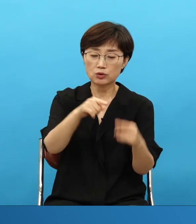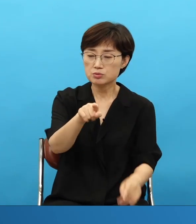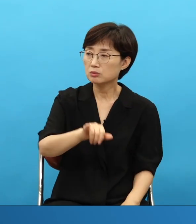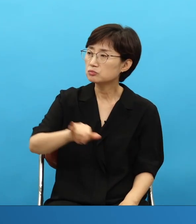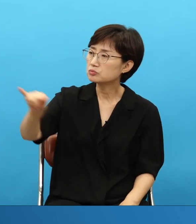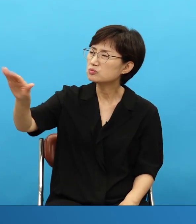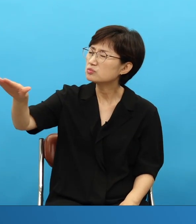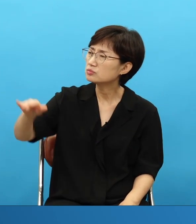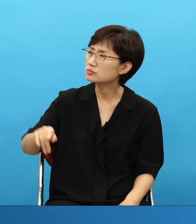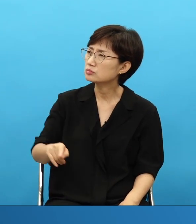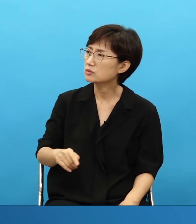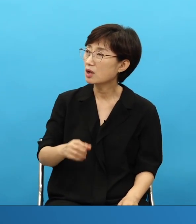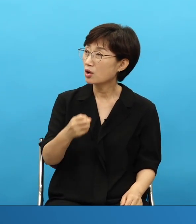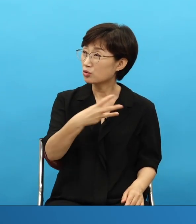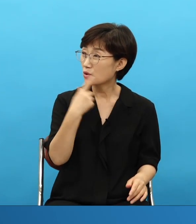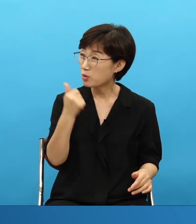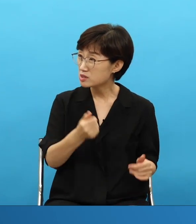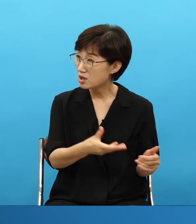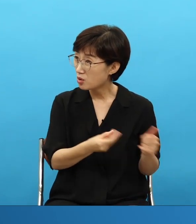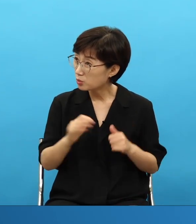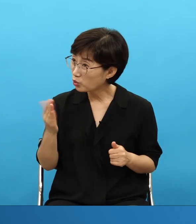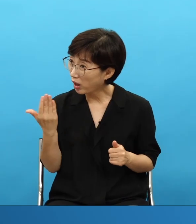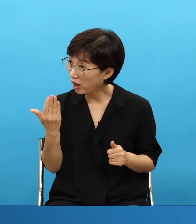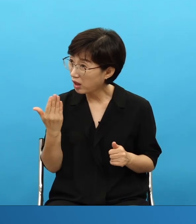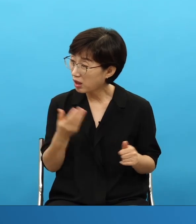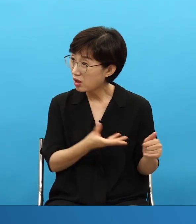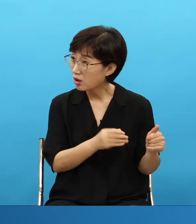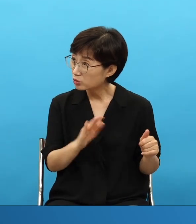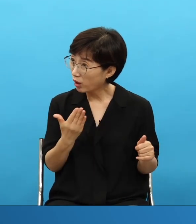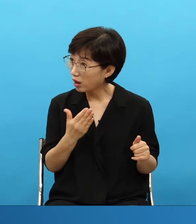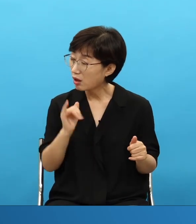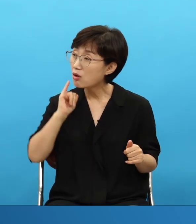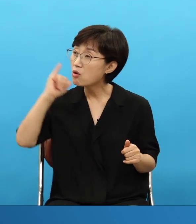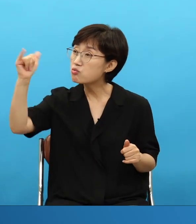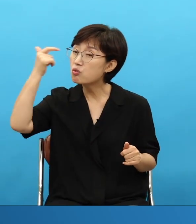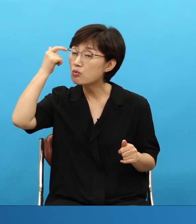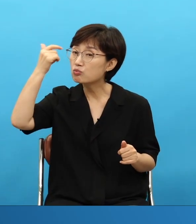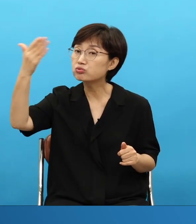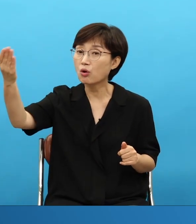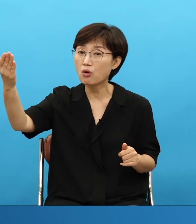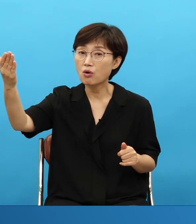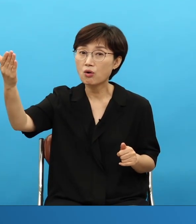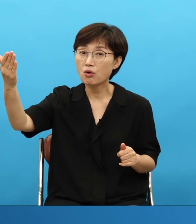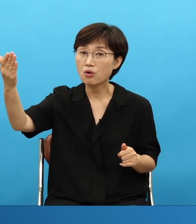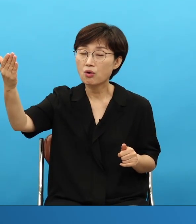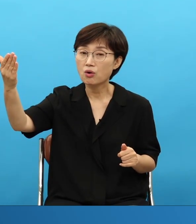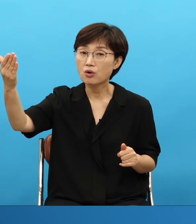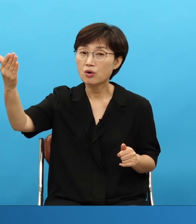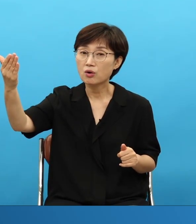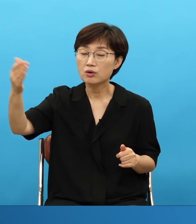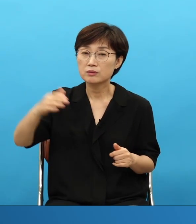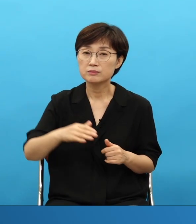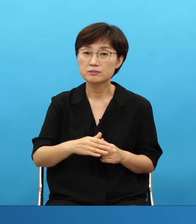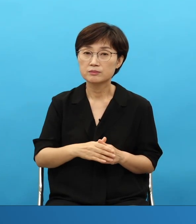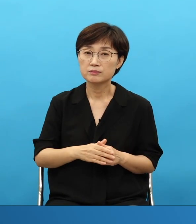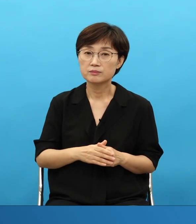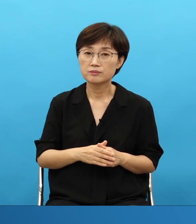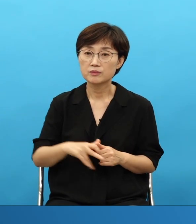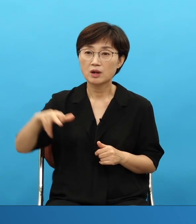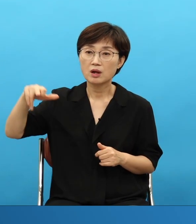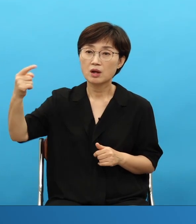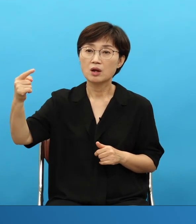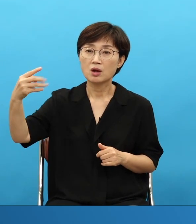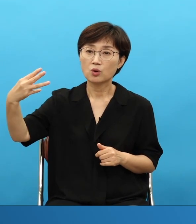이런 문제인데 강의를 해야 됩니까? 말아야 됩니까? 그러고 And so they contacted him. Oh, this figure is going to come, but he's controversial. Should we have him give the lecture?